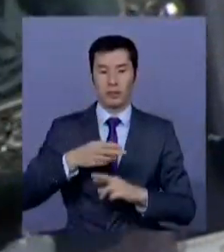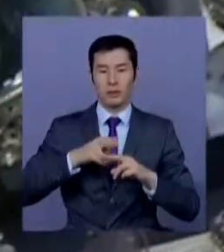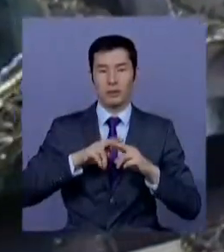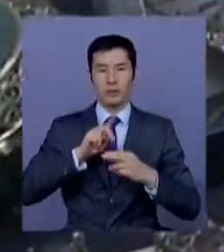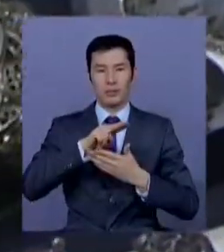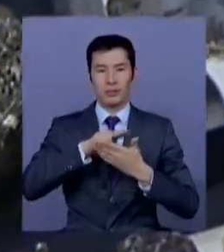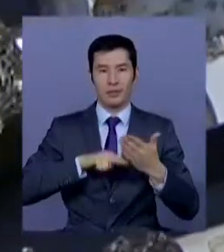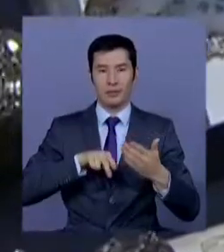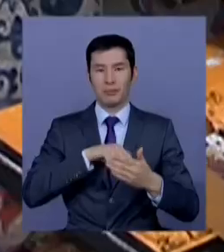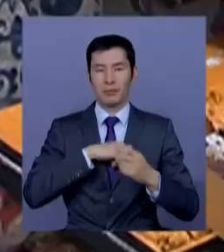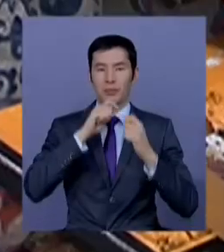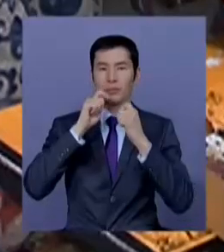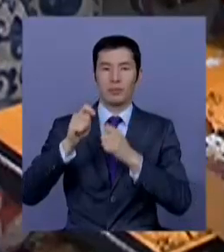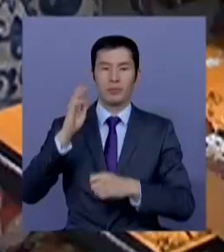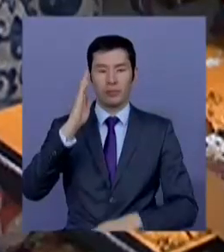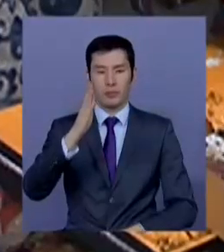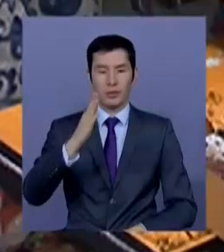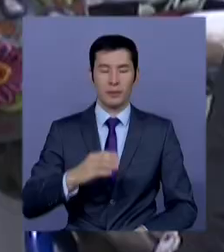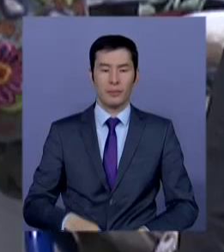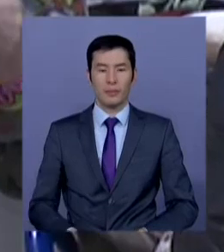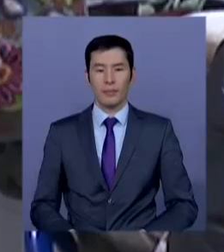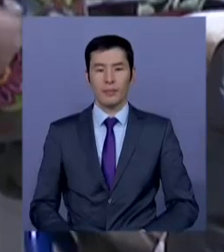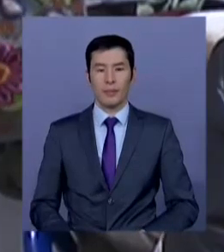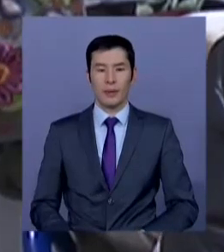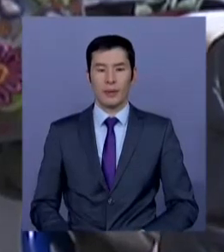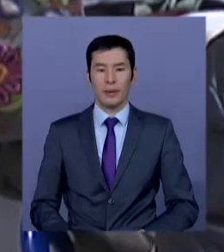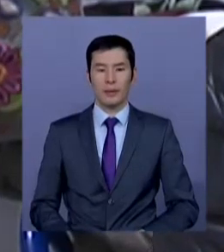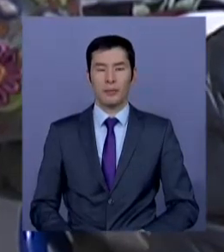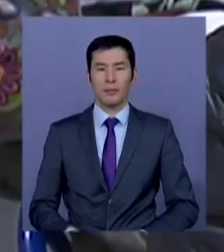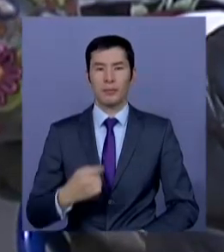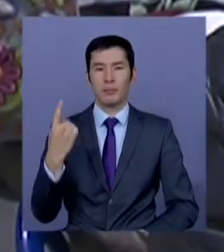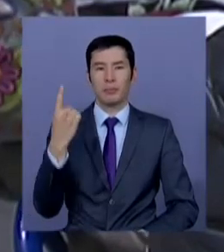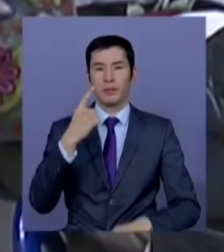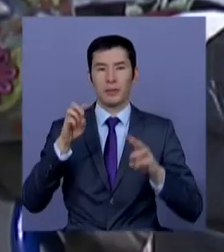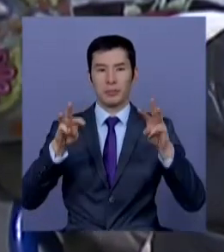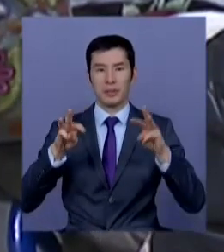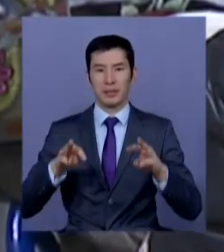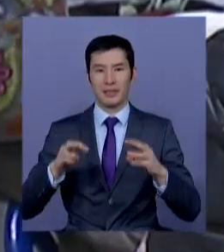мен сертификаттар табысталатын болады. Тұңғыш президентіміздің күніне орай